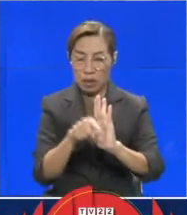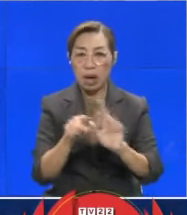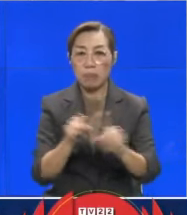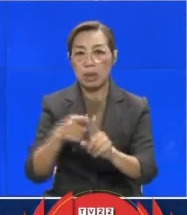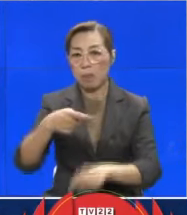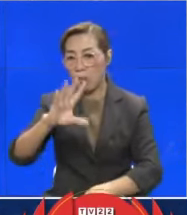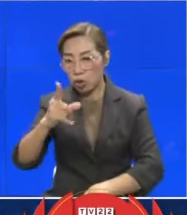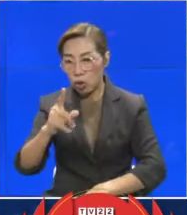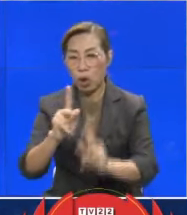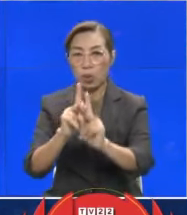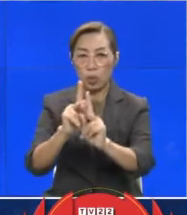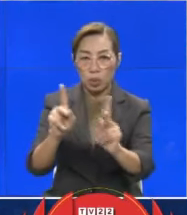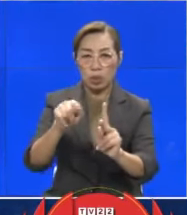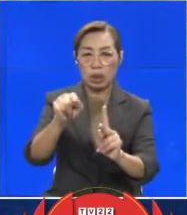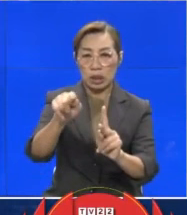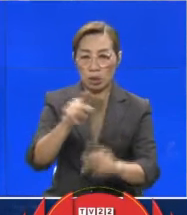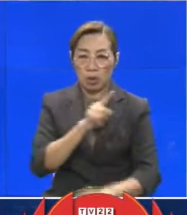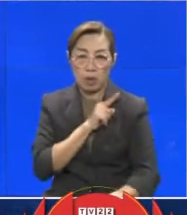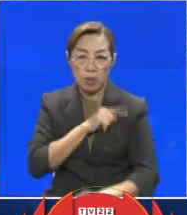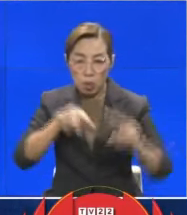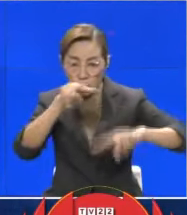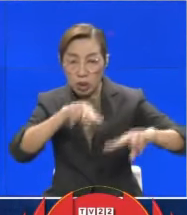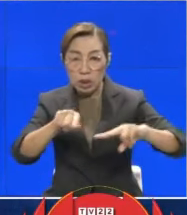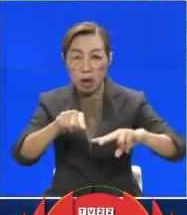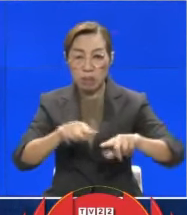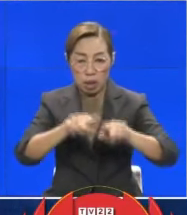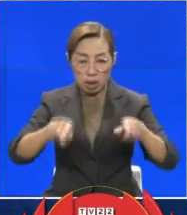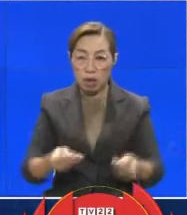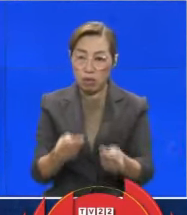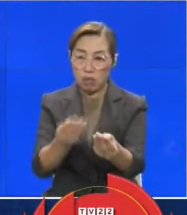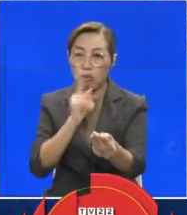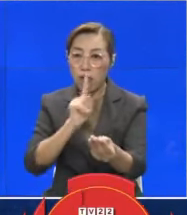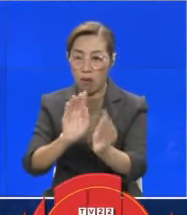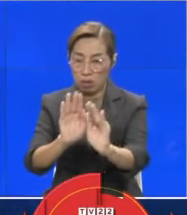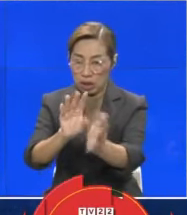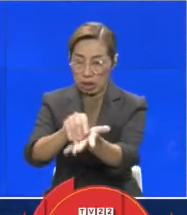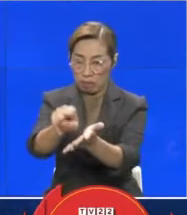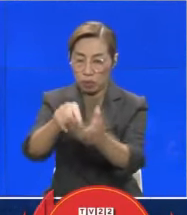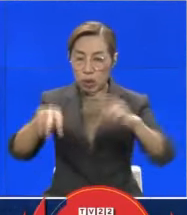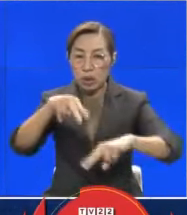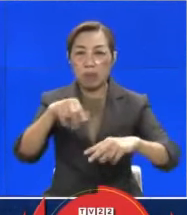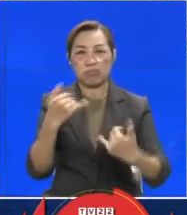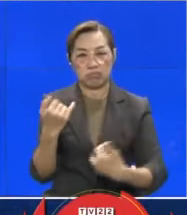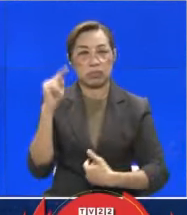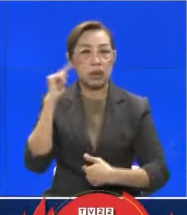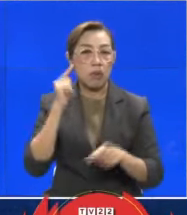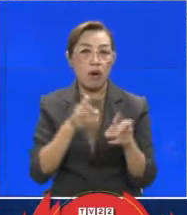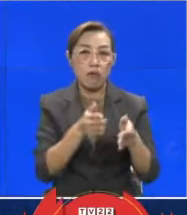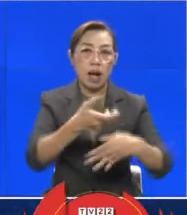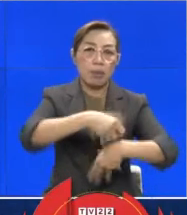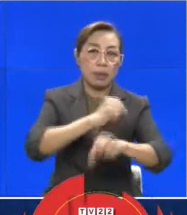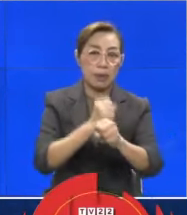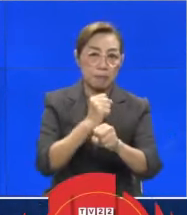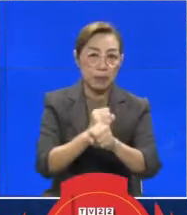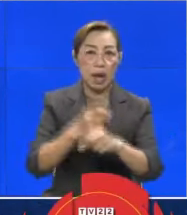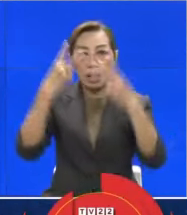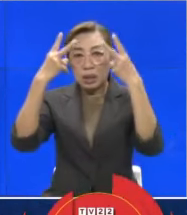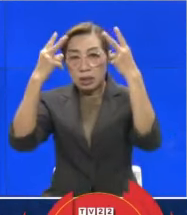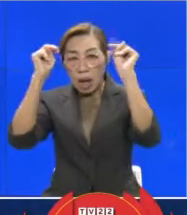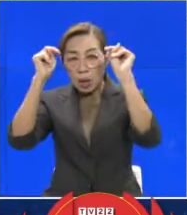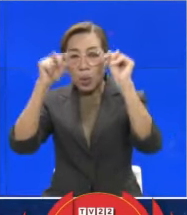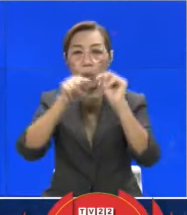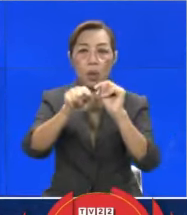ปปช.ซึ่งมีหน้าที่ตรวจสอบแล้วก็รับเรื่องเอาไว้แล้วเชื่อว่าหน่วยงานที่เกี่ยวข้องทั้งฝ่ายปฏิบัติทั้งนายกรัฐ